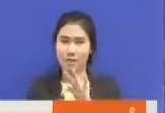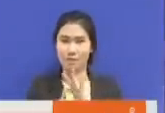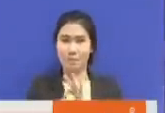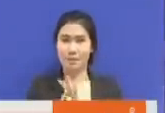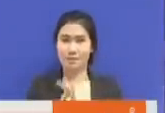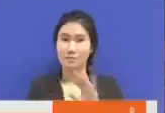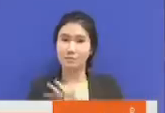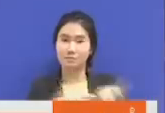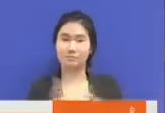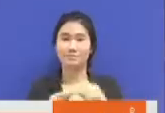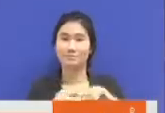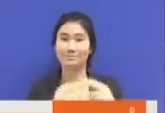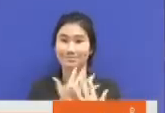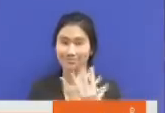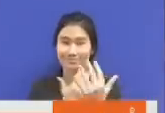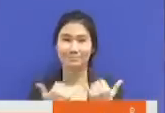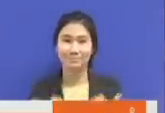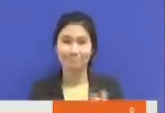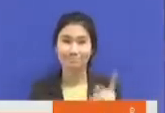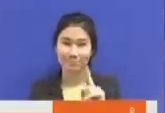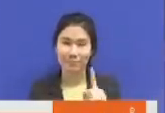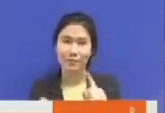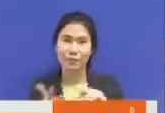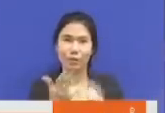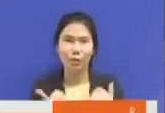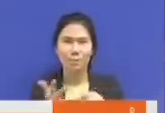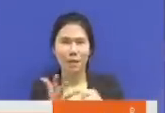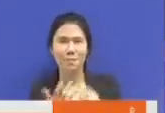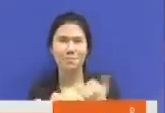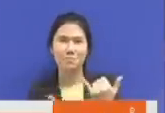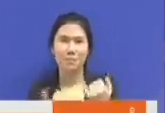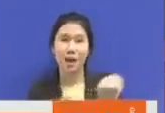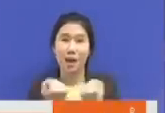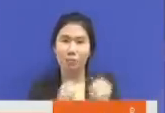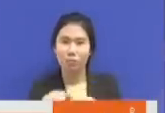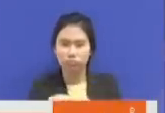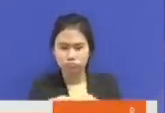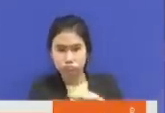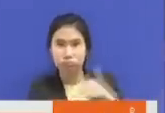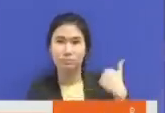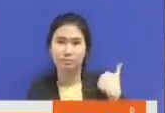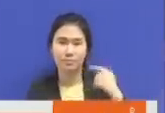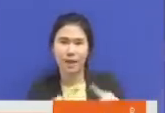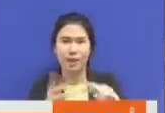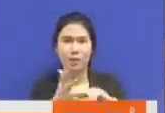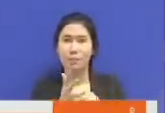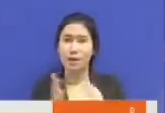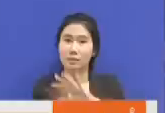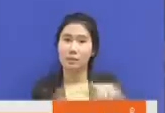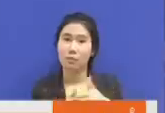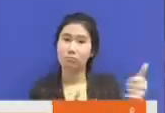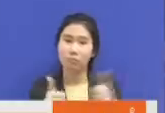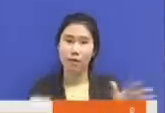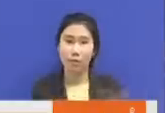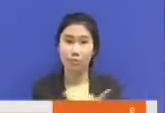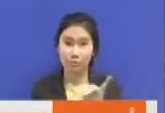ท่านการเดินทางรถอาจจะติดขัดบ้างยังมาใหม่โซ่ถึง